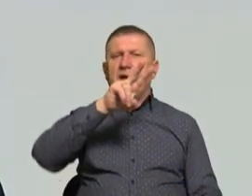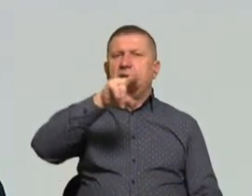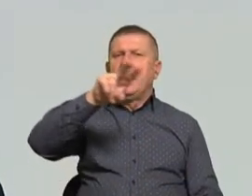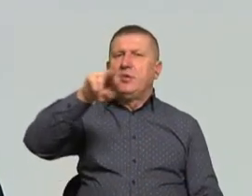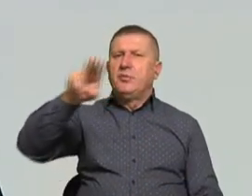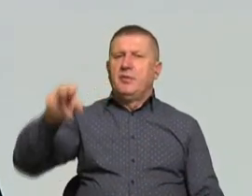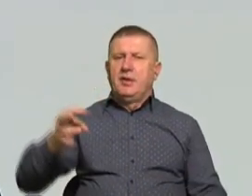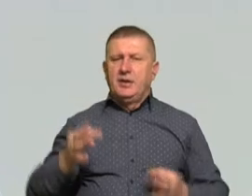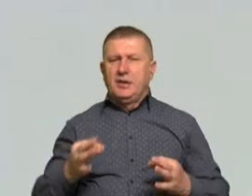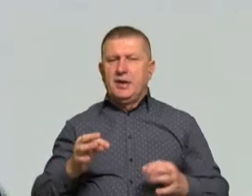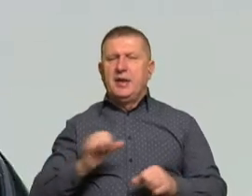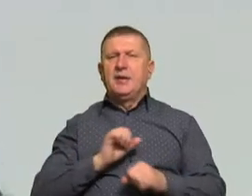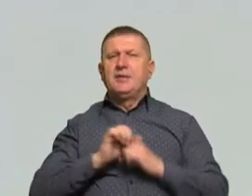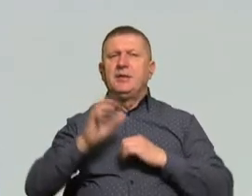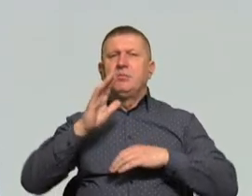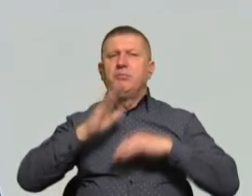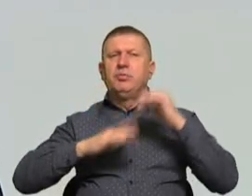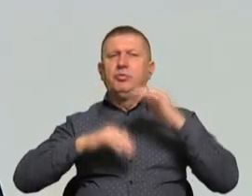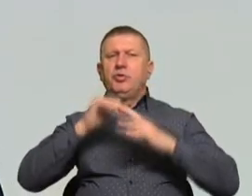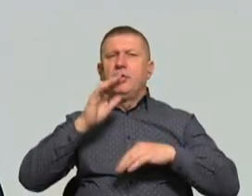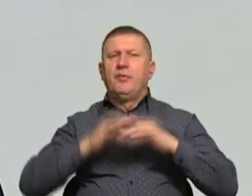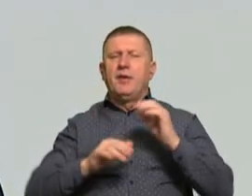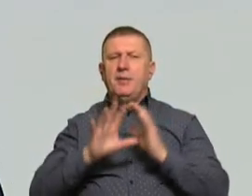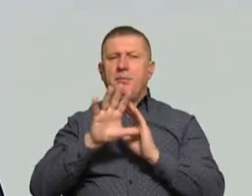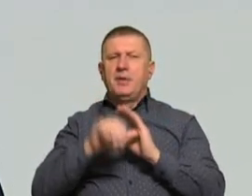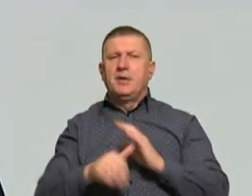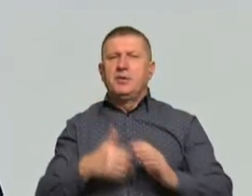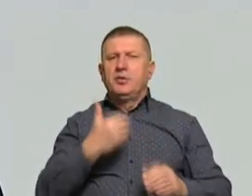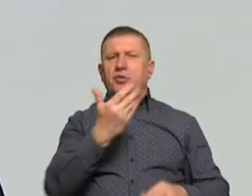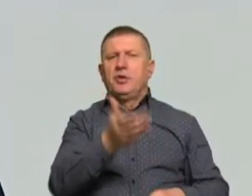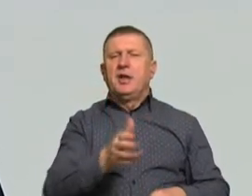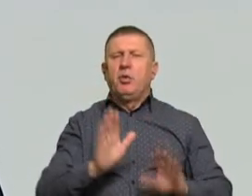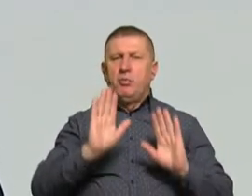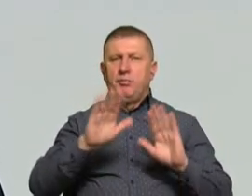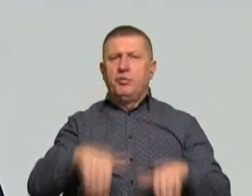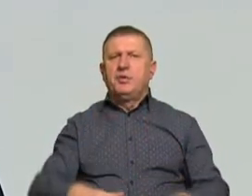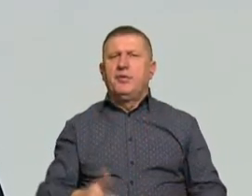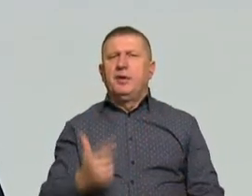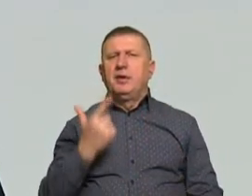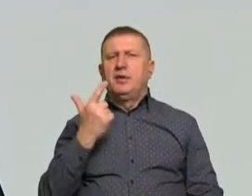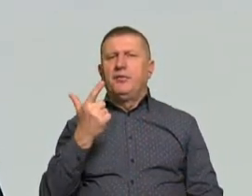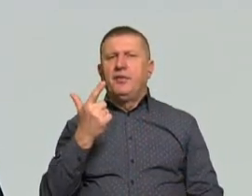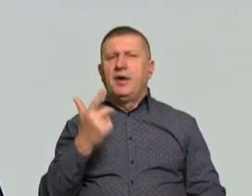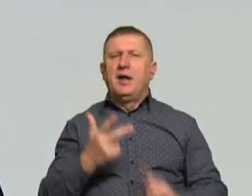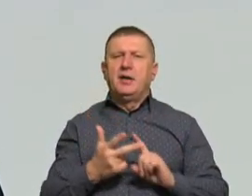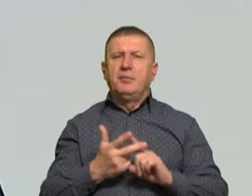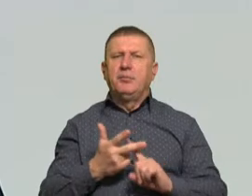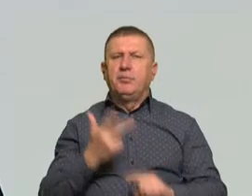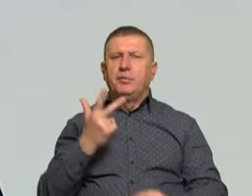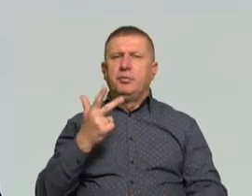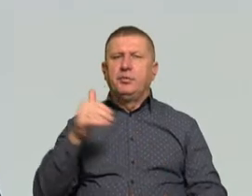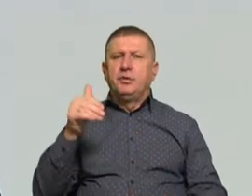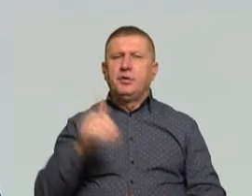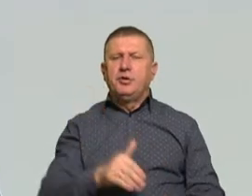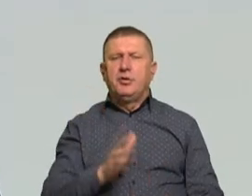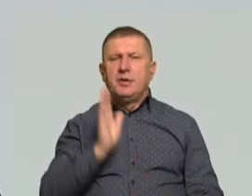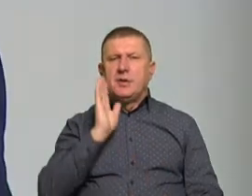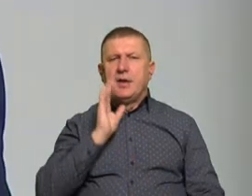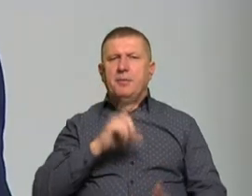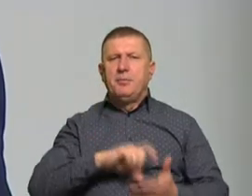trwa budowa i miasto wydało pozwolenia na budowę 2,5 tysiąca mieszkań.